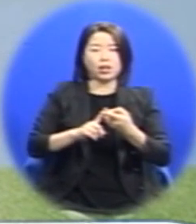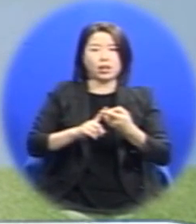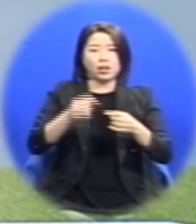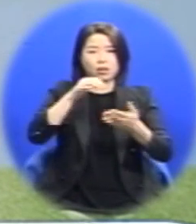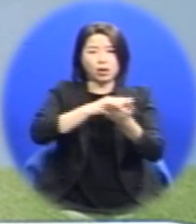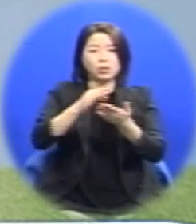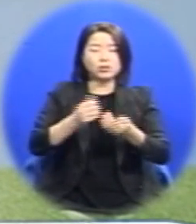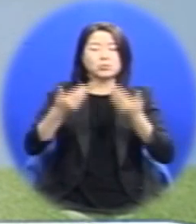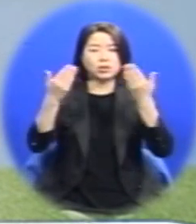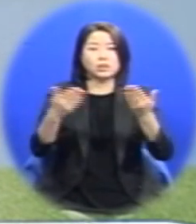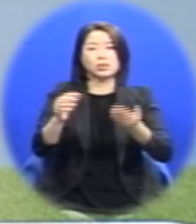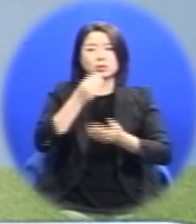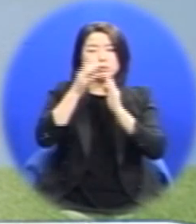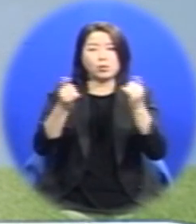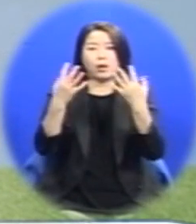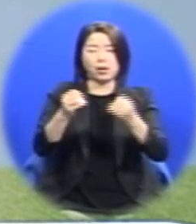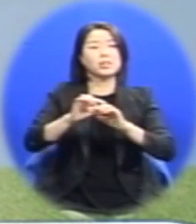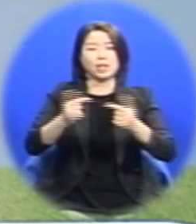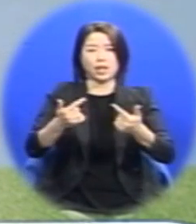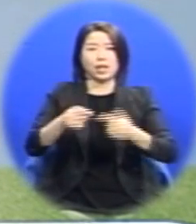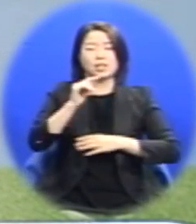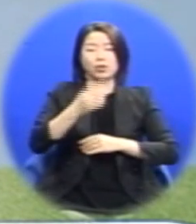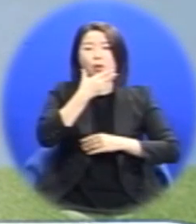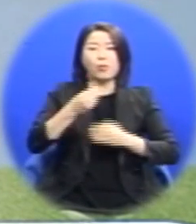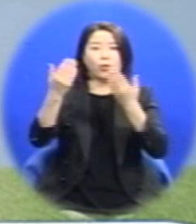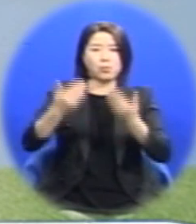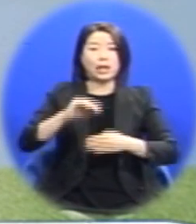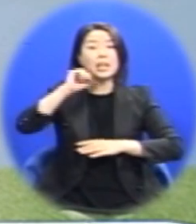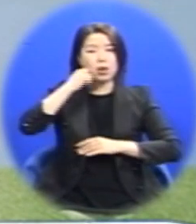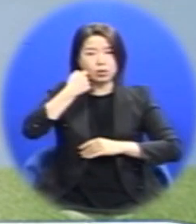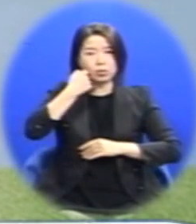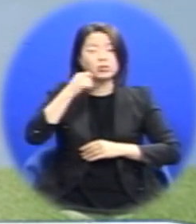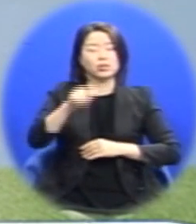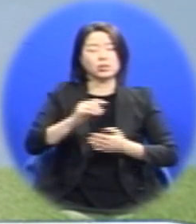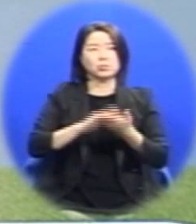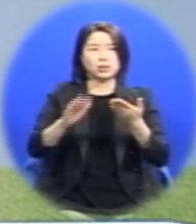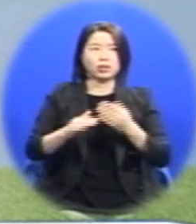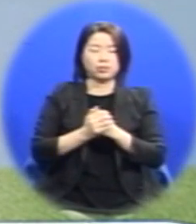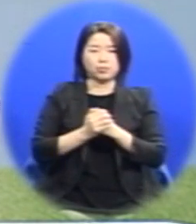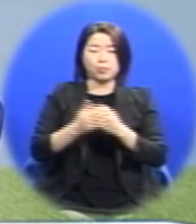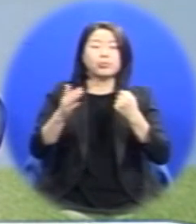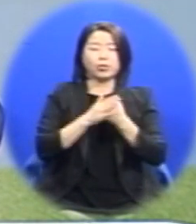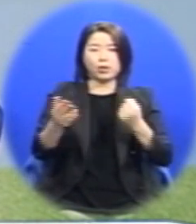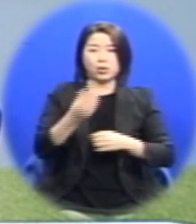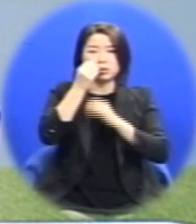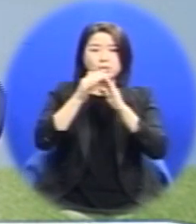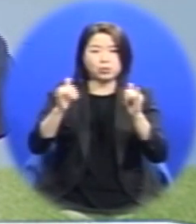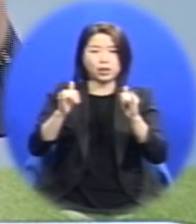많지 않습니다. 그것은 성도들이 복을 받기가 어려운 것이죠. 그래서